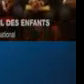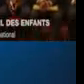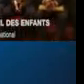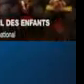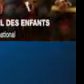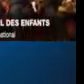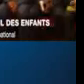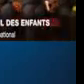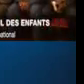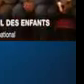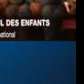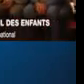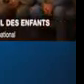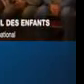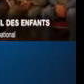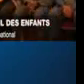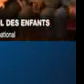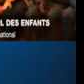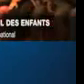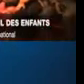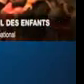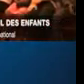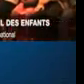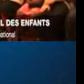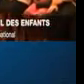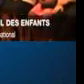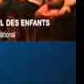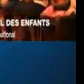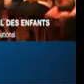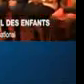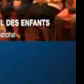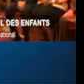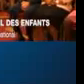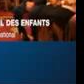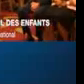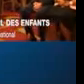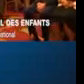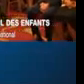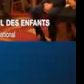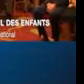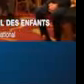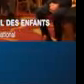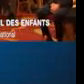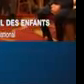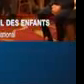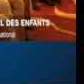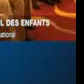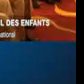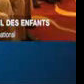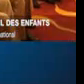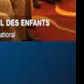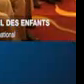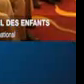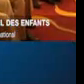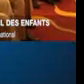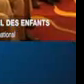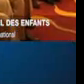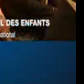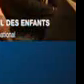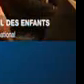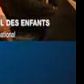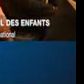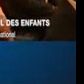Les travaux de l'atelier bilan du plan d'action 2012-2014 du Comité national de surveillance des actions de lutte contre la traite, l'exploitation, le